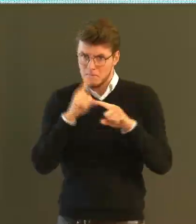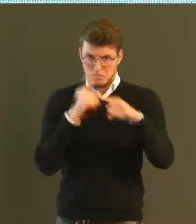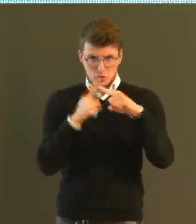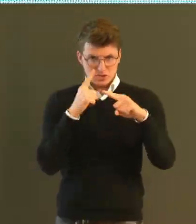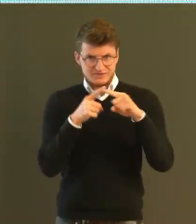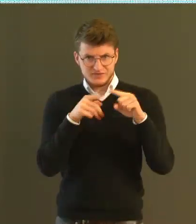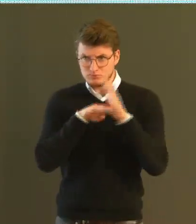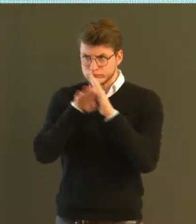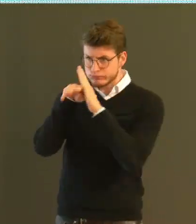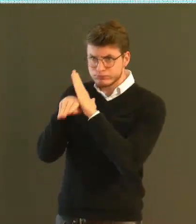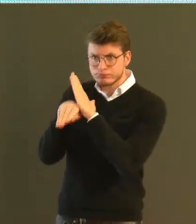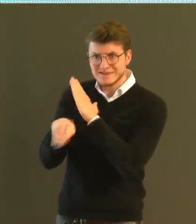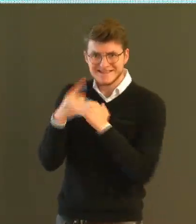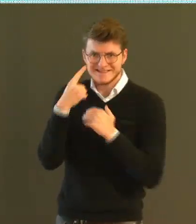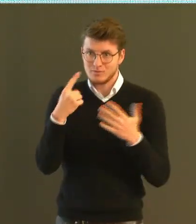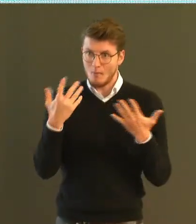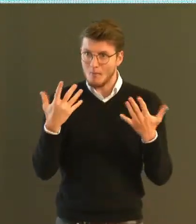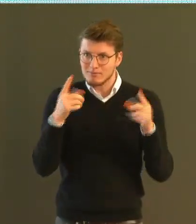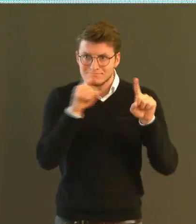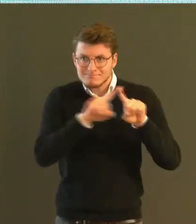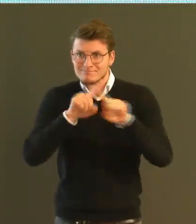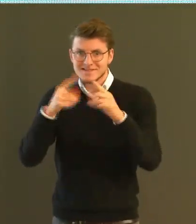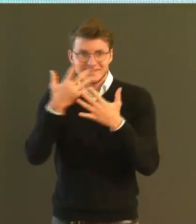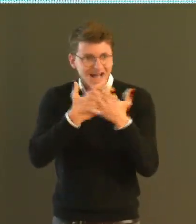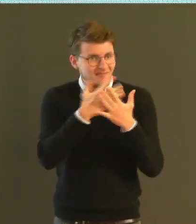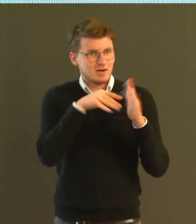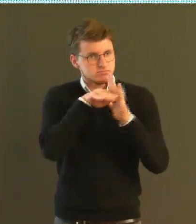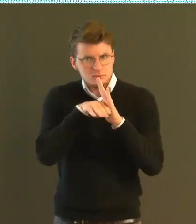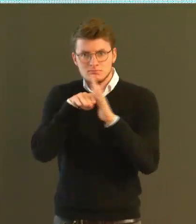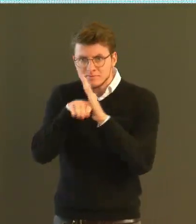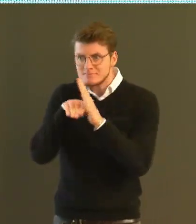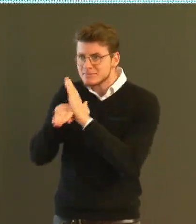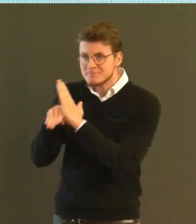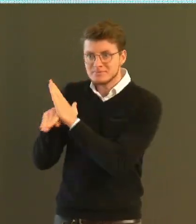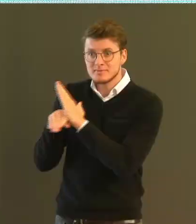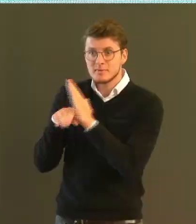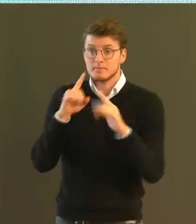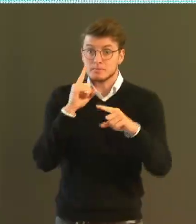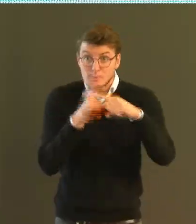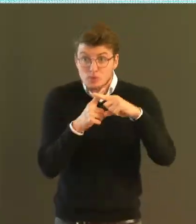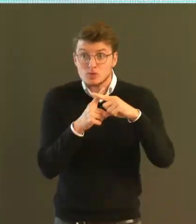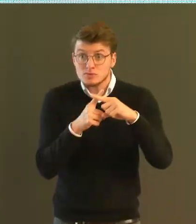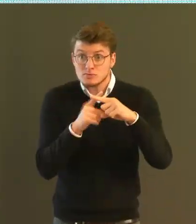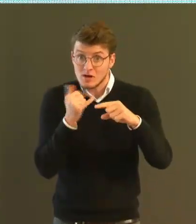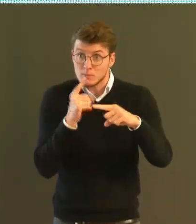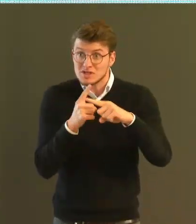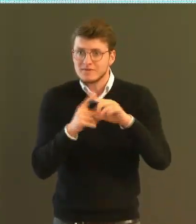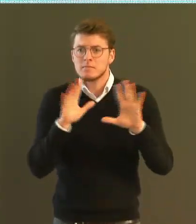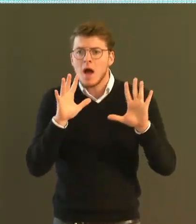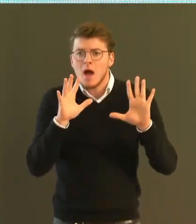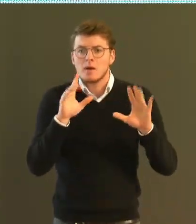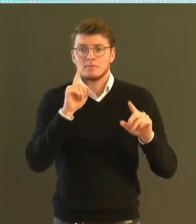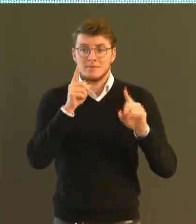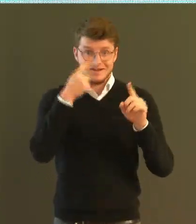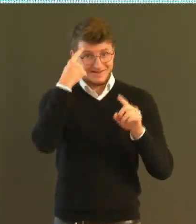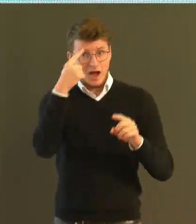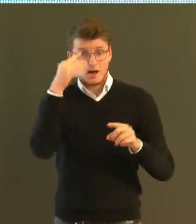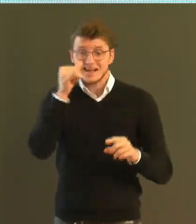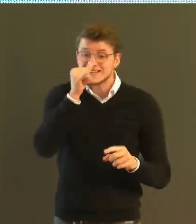30 nouveaux paramètres de dispositifs médicaux devine sans